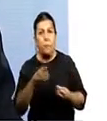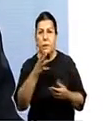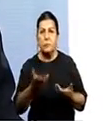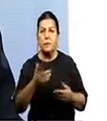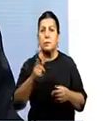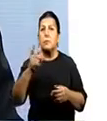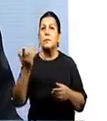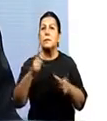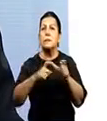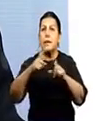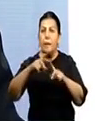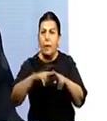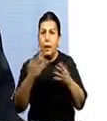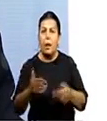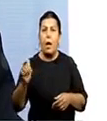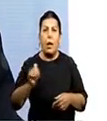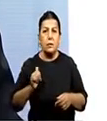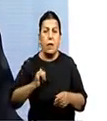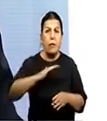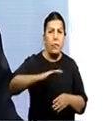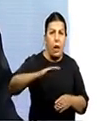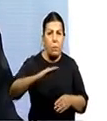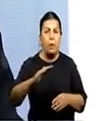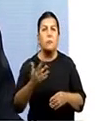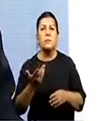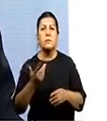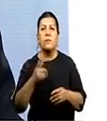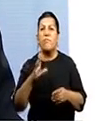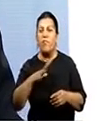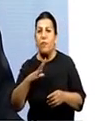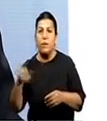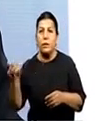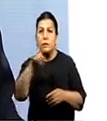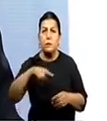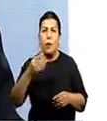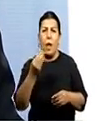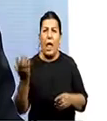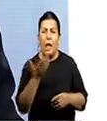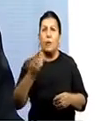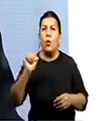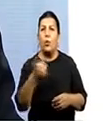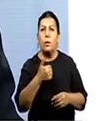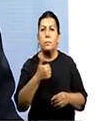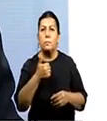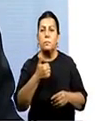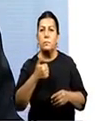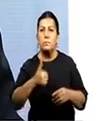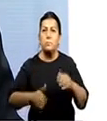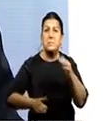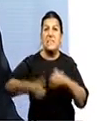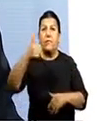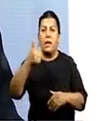sivil siyasete yönelik askeri darbelerin vesayetin en zirve noktasından